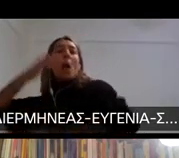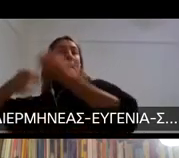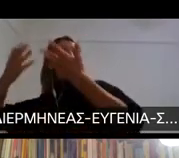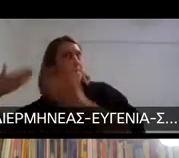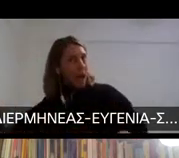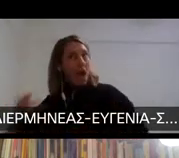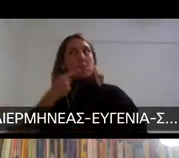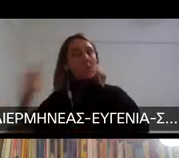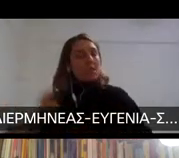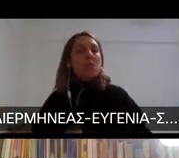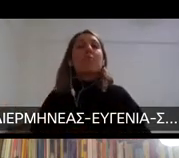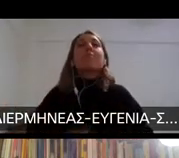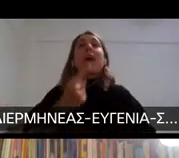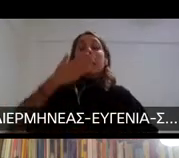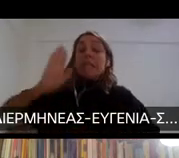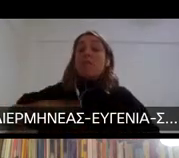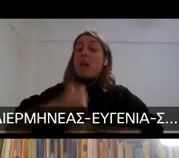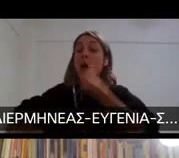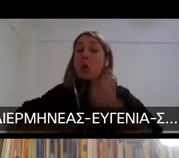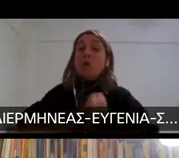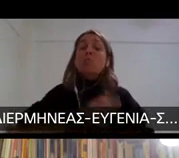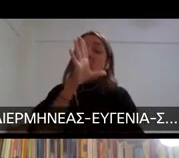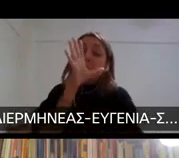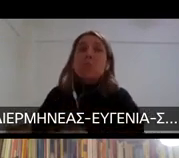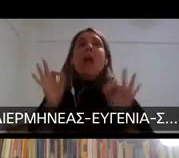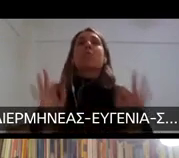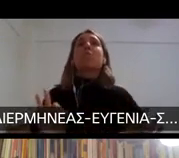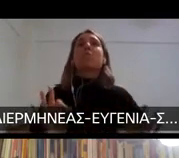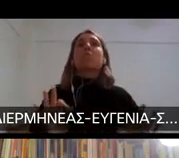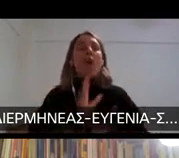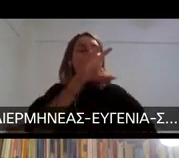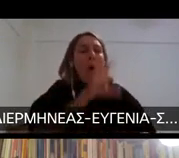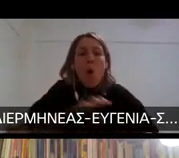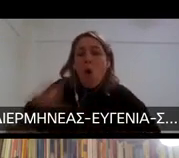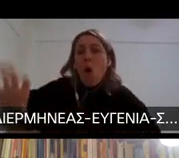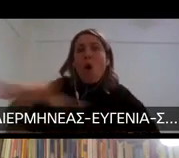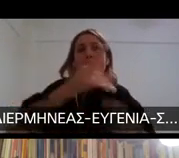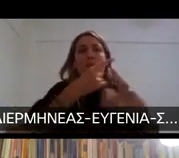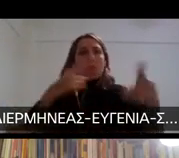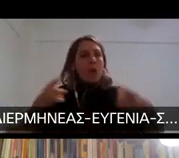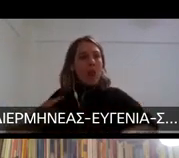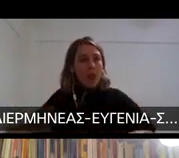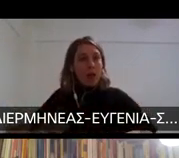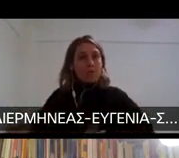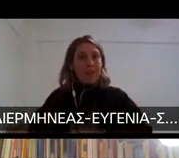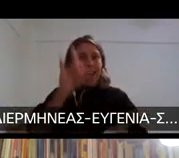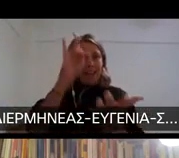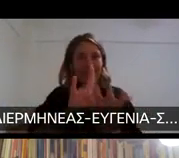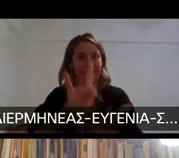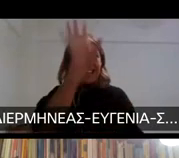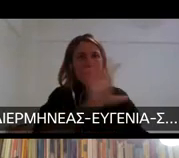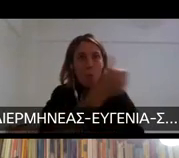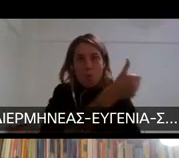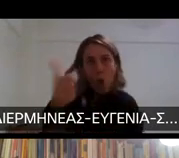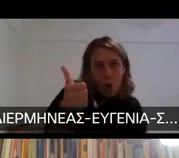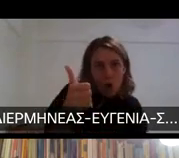τελευταία χρόνια άρχισαν πράγματι να εφαρμόζονται σε διάφορες χώρες και μάλιστα όχι μόνο σε αυτές της κεντρικής Ευρώπης, τις οποίες